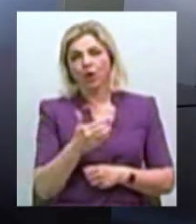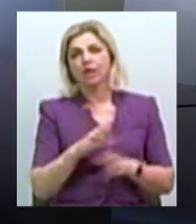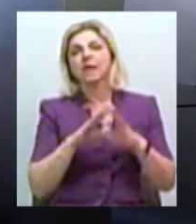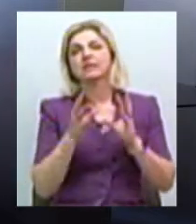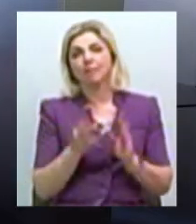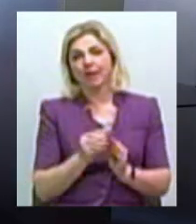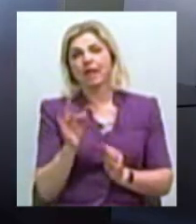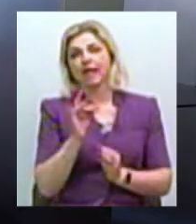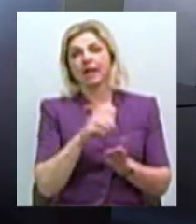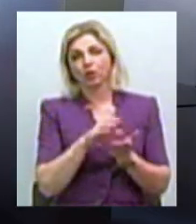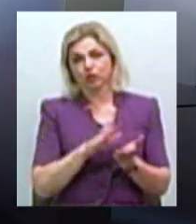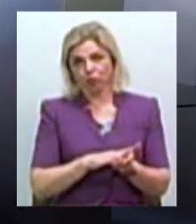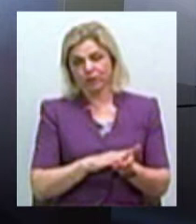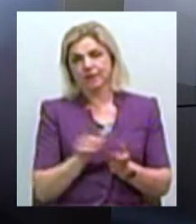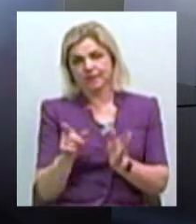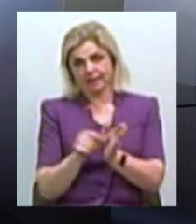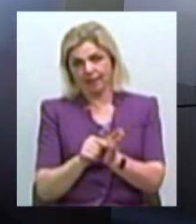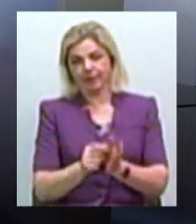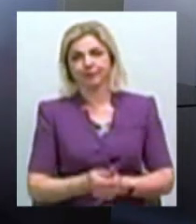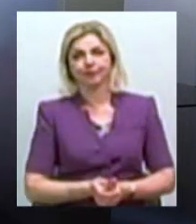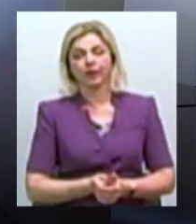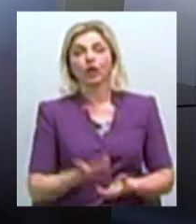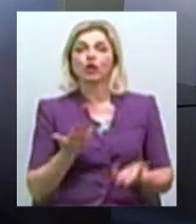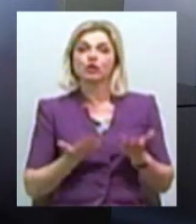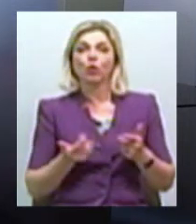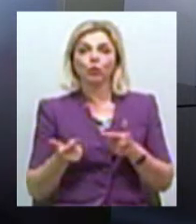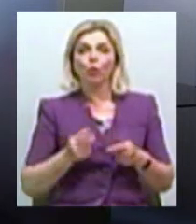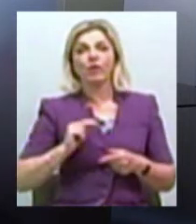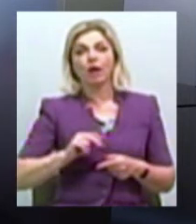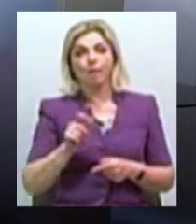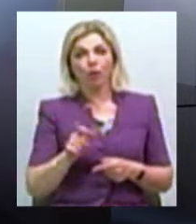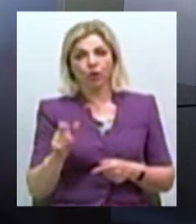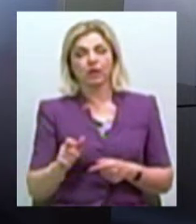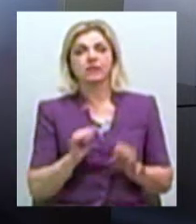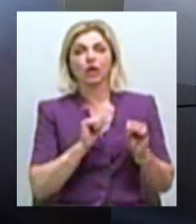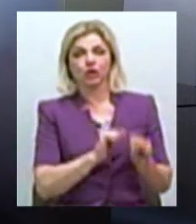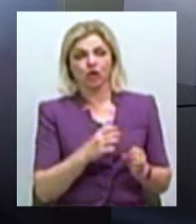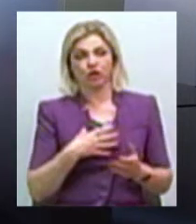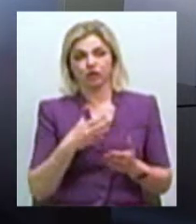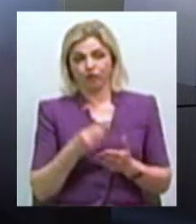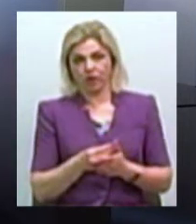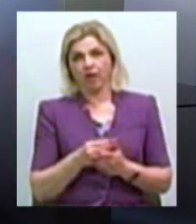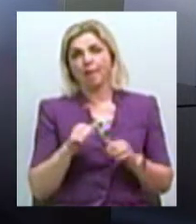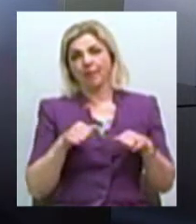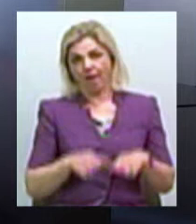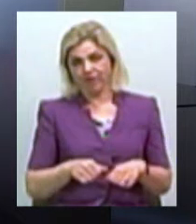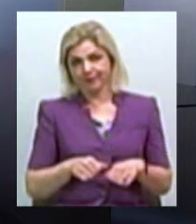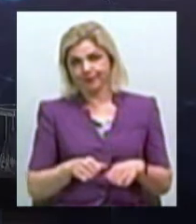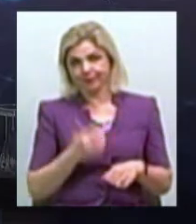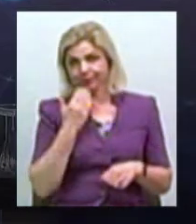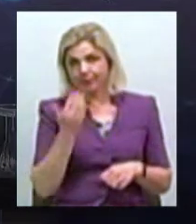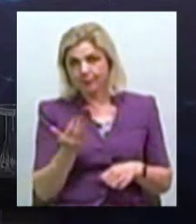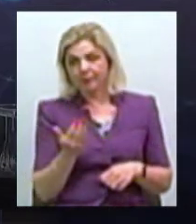ним. А чи готові працівники захищати свої права? Дуже цікаве таке ж питання. В принципі,